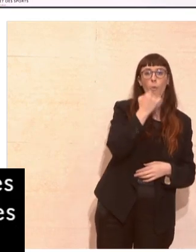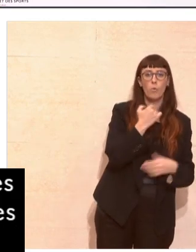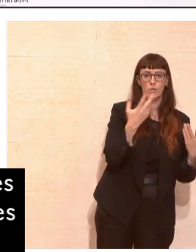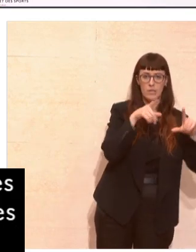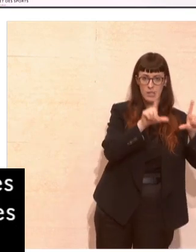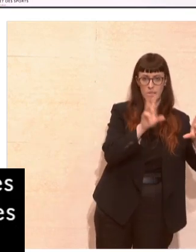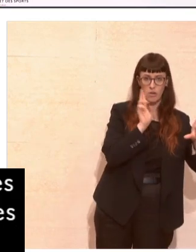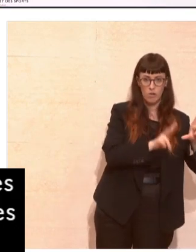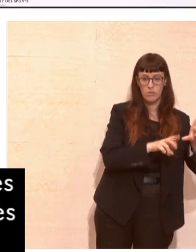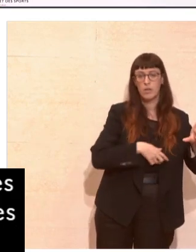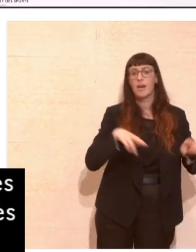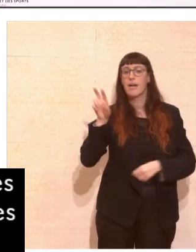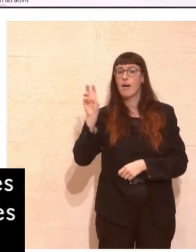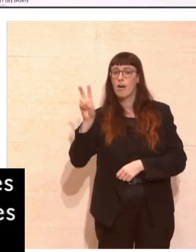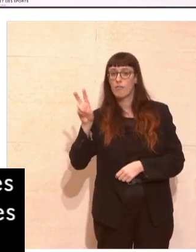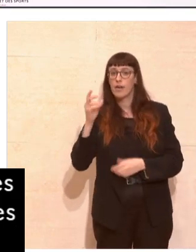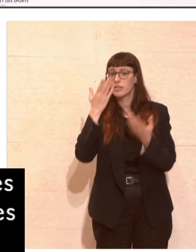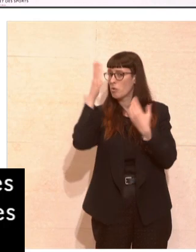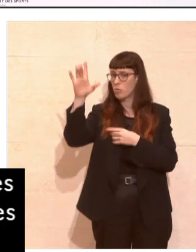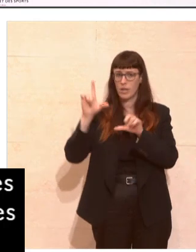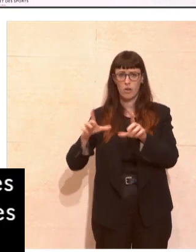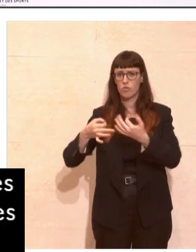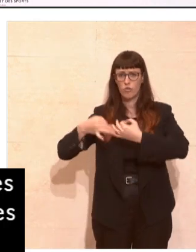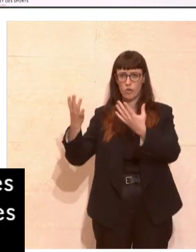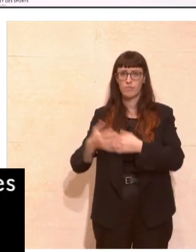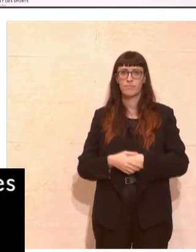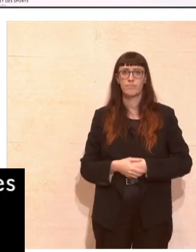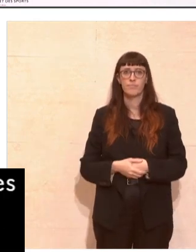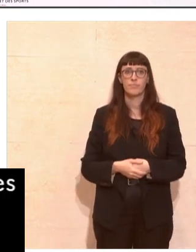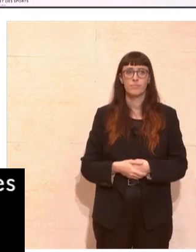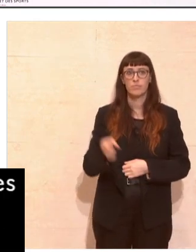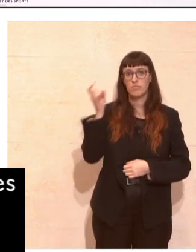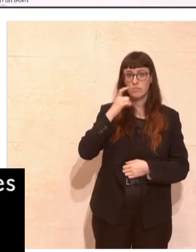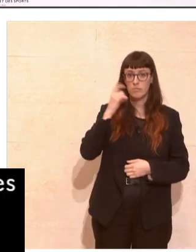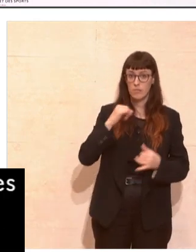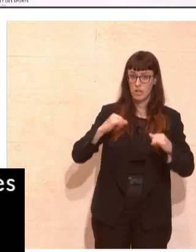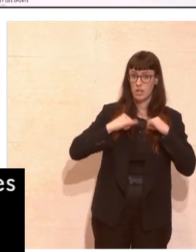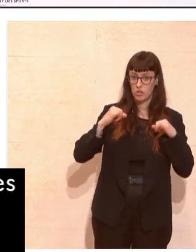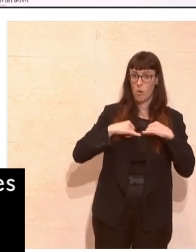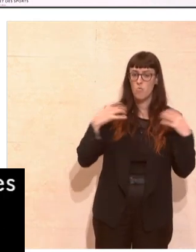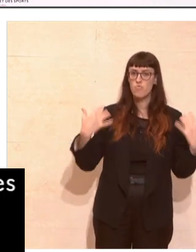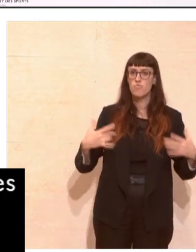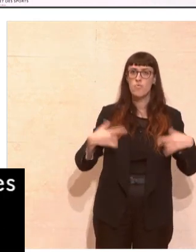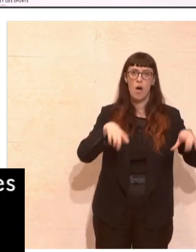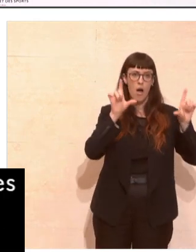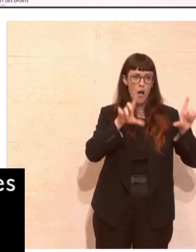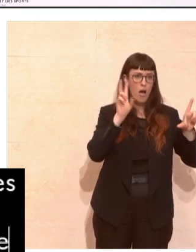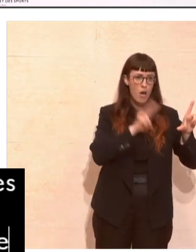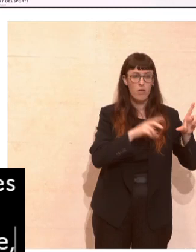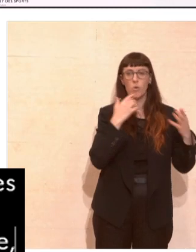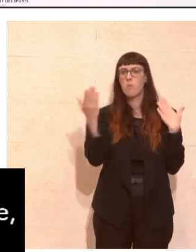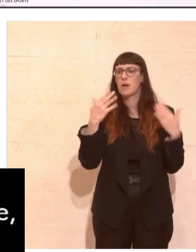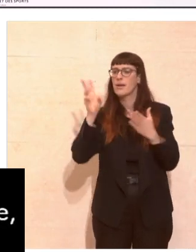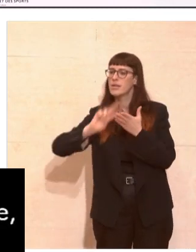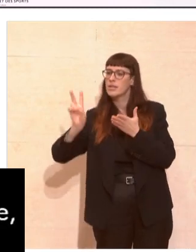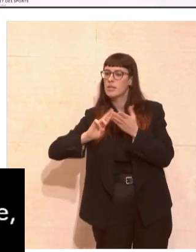vert, ce sont les activités en dehors des écrans. Et vous voyez que les jeunes passent plus de temps sur les écrans qu'à lire, faire des devoirs ou faire